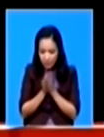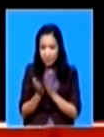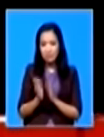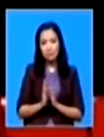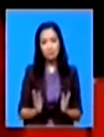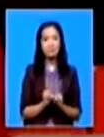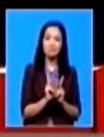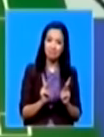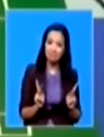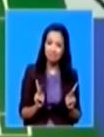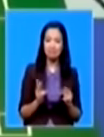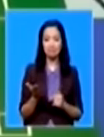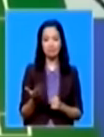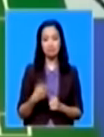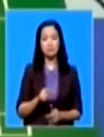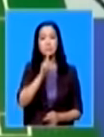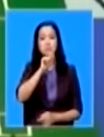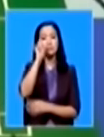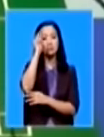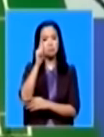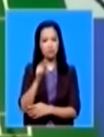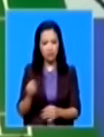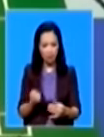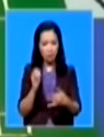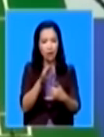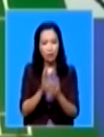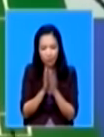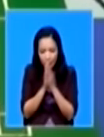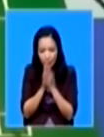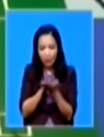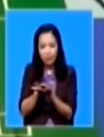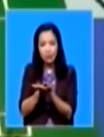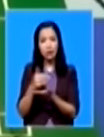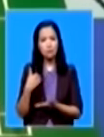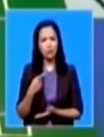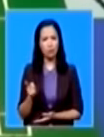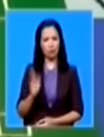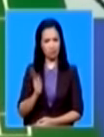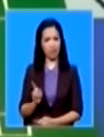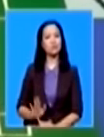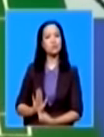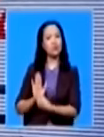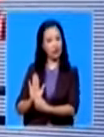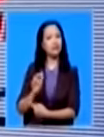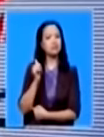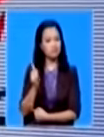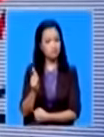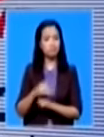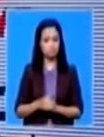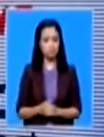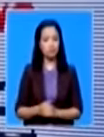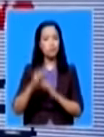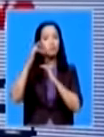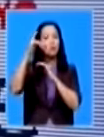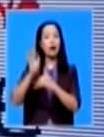ขอบคุณกรรมการเวลาตีแบตไปใส่คู่ต่อสู้เขาก็ขอโทษอะไรทำนองเนี้ยผมว่าเป็นตัวอย่างที่ดีนะแล้วก็ความหวังของเข